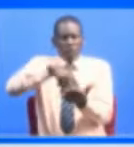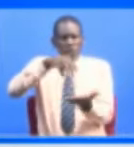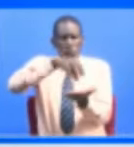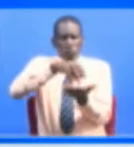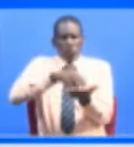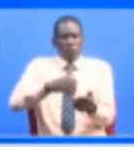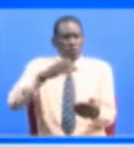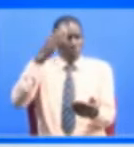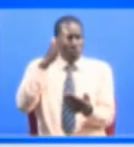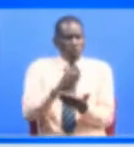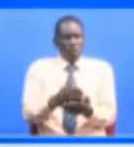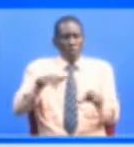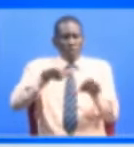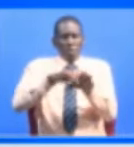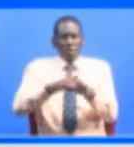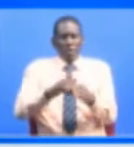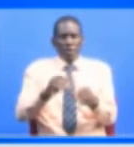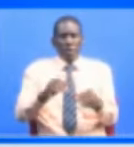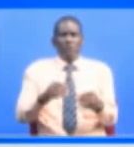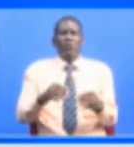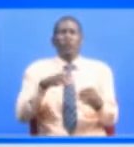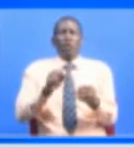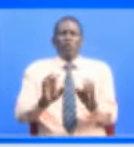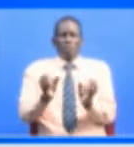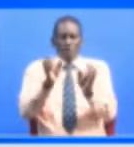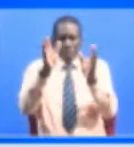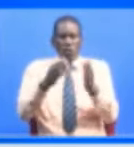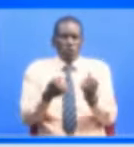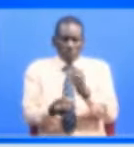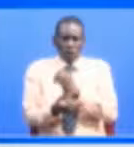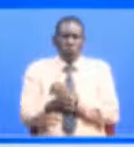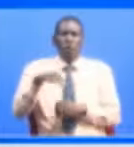yatapitishwa na wanachama. Mwanahabari wetu Vincent Odor anaeleza zaidi.